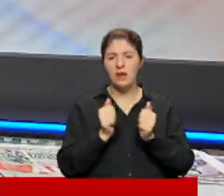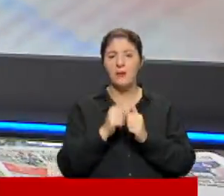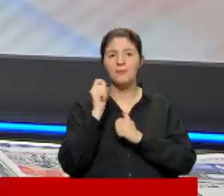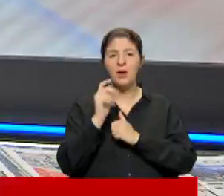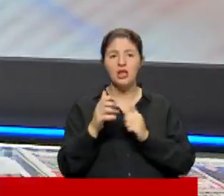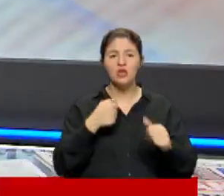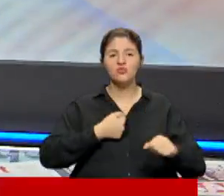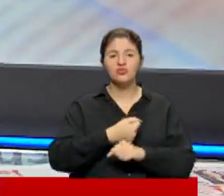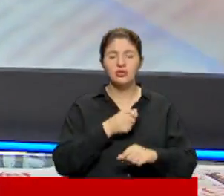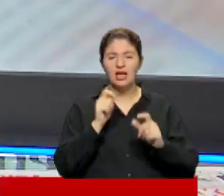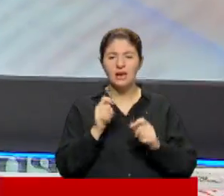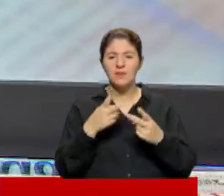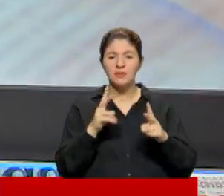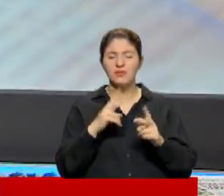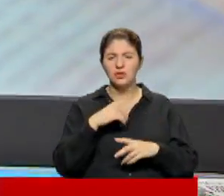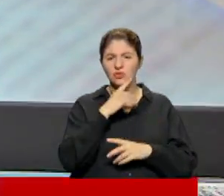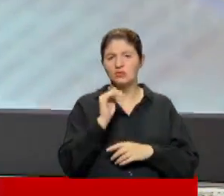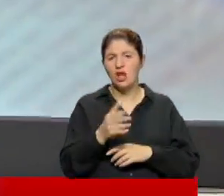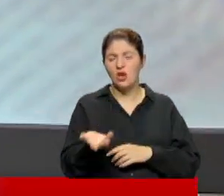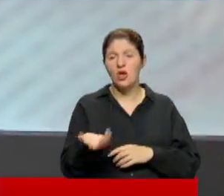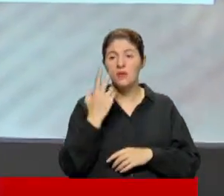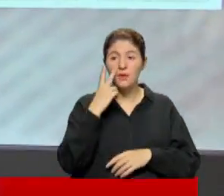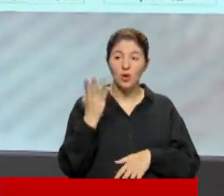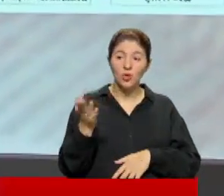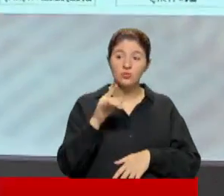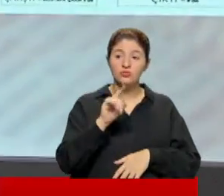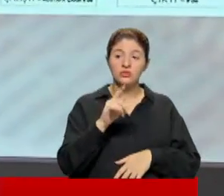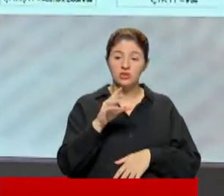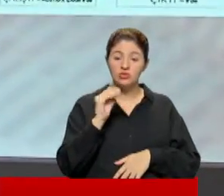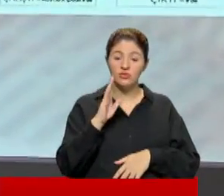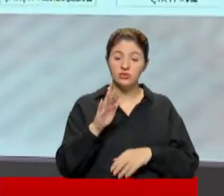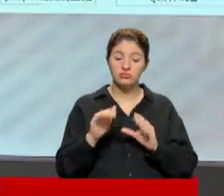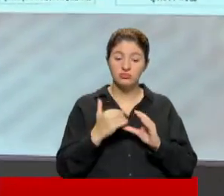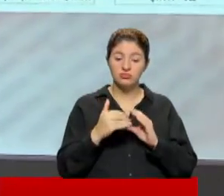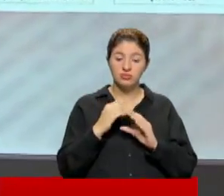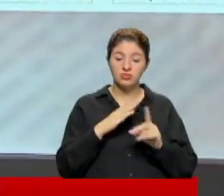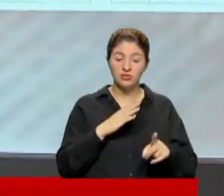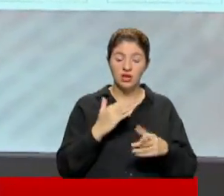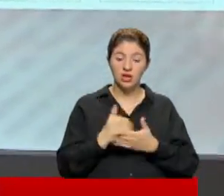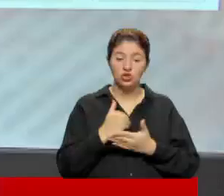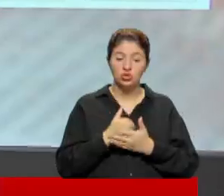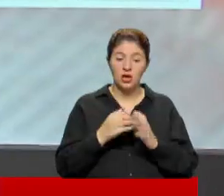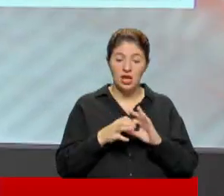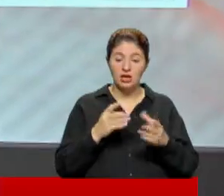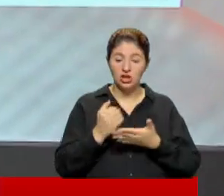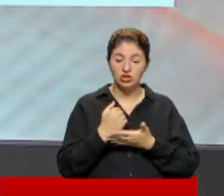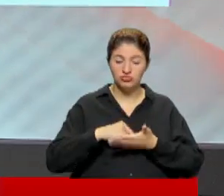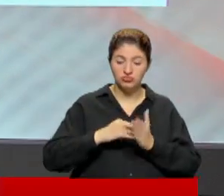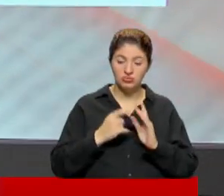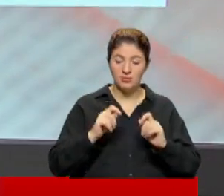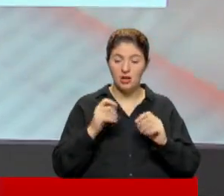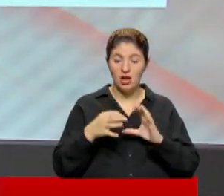pahalılıkla mücadele edebil bil mek de zor geliyor bakıyorum sizlerden çok sayıda mesaj geliyor geçimle ilgili